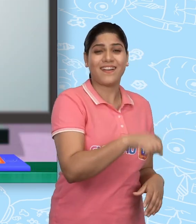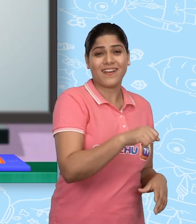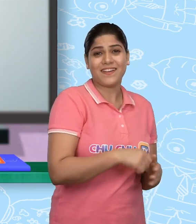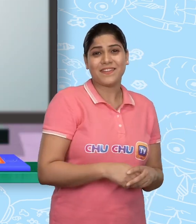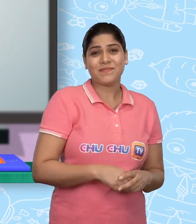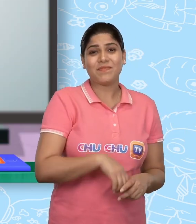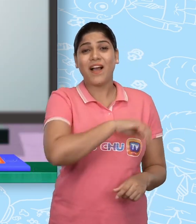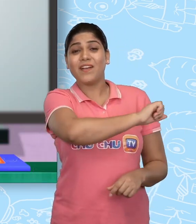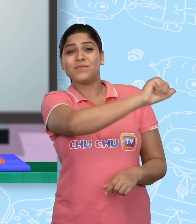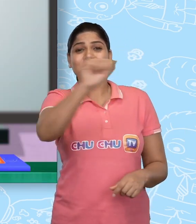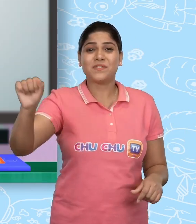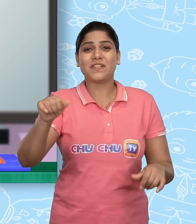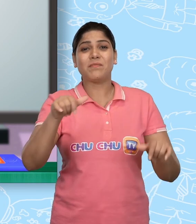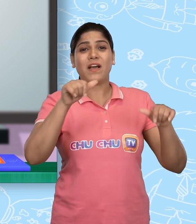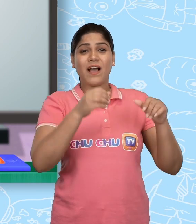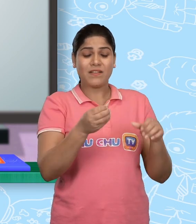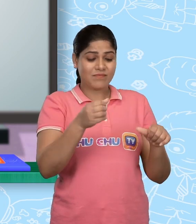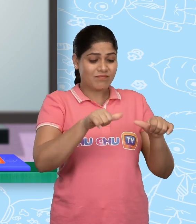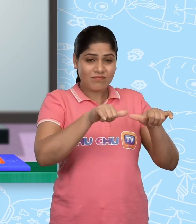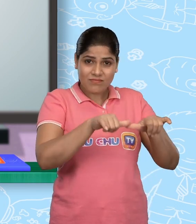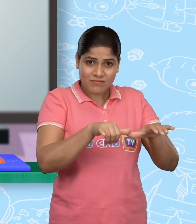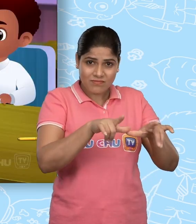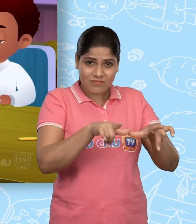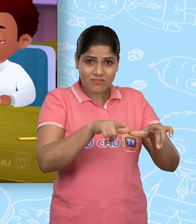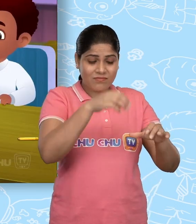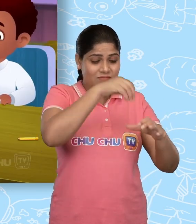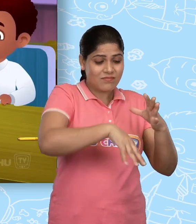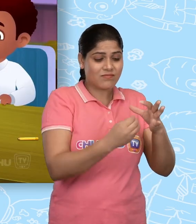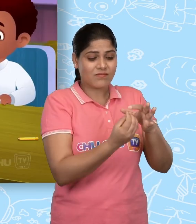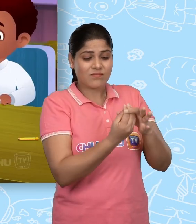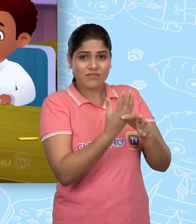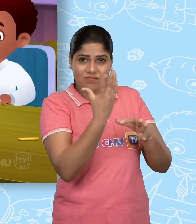हाँ, वहाँ तुम सब बागवानी करना सीखोगे।